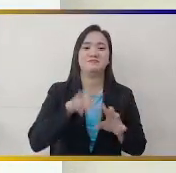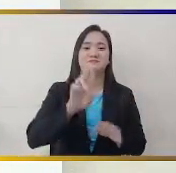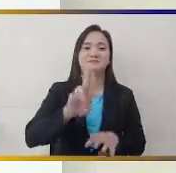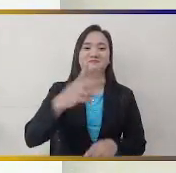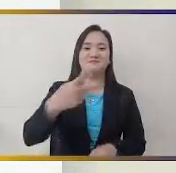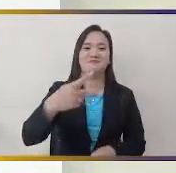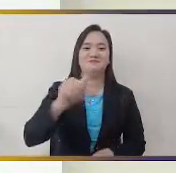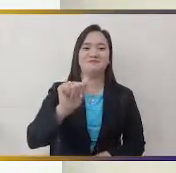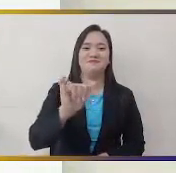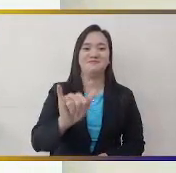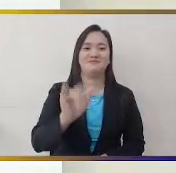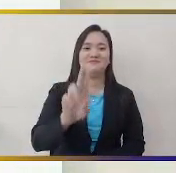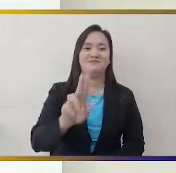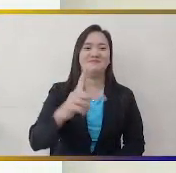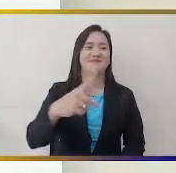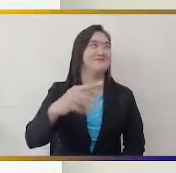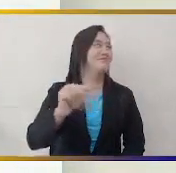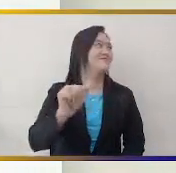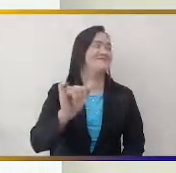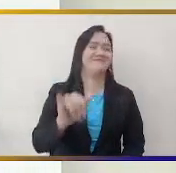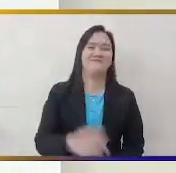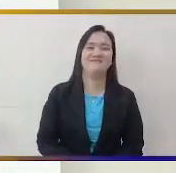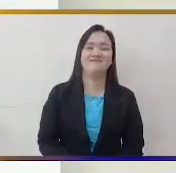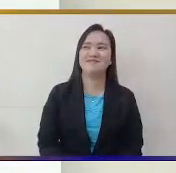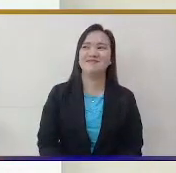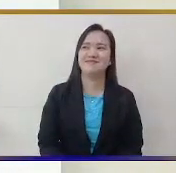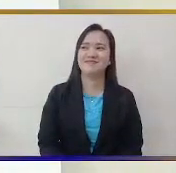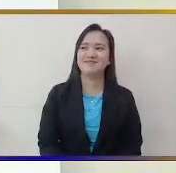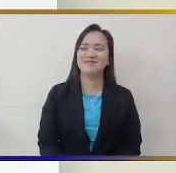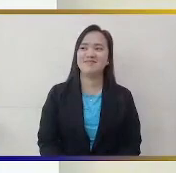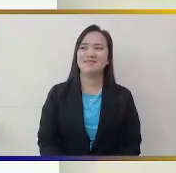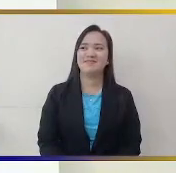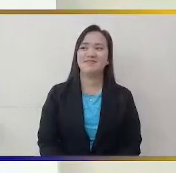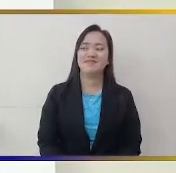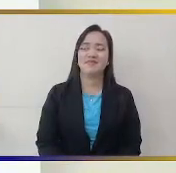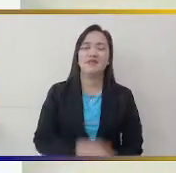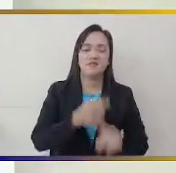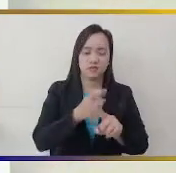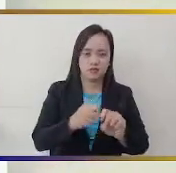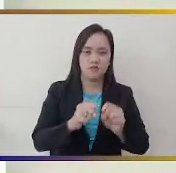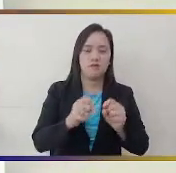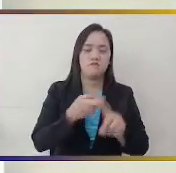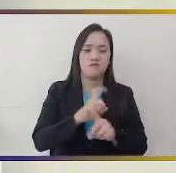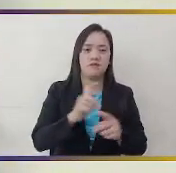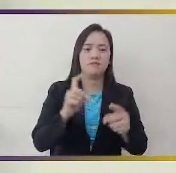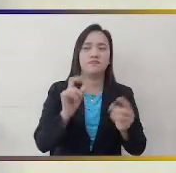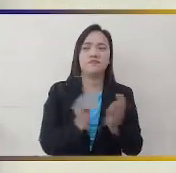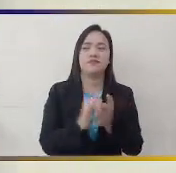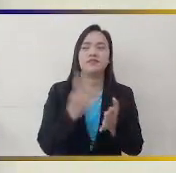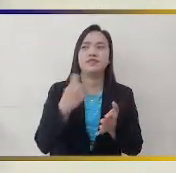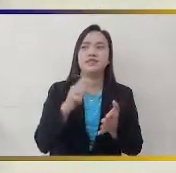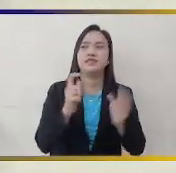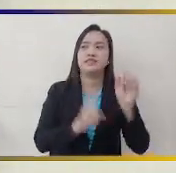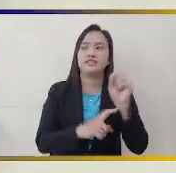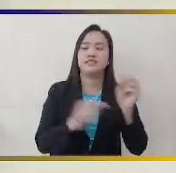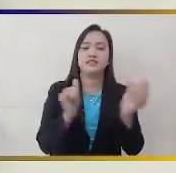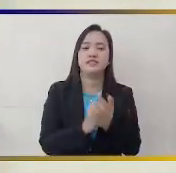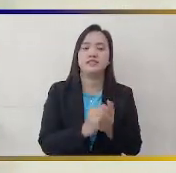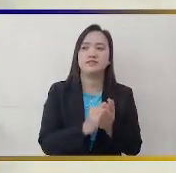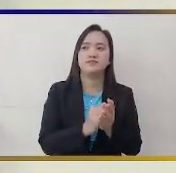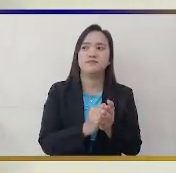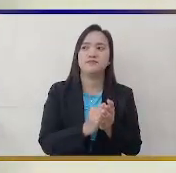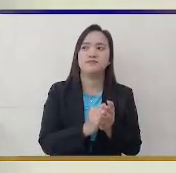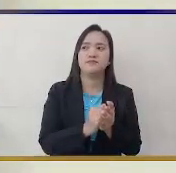no at ah Salamat sa panginoon na simula po nung lumipat ang church dito